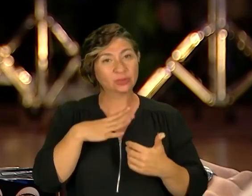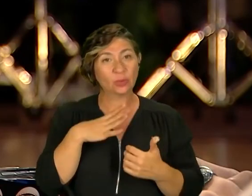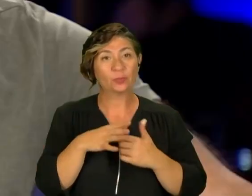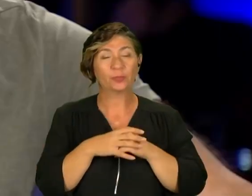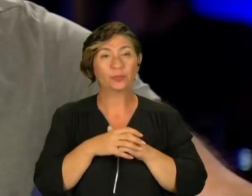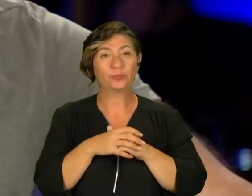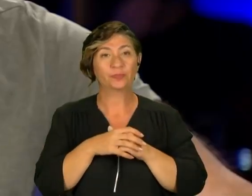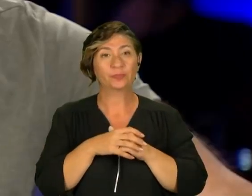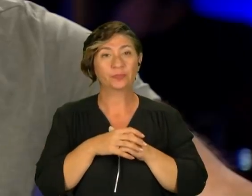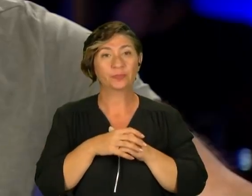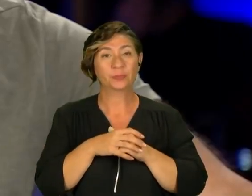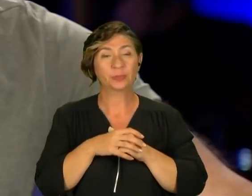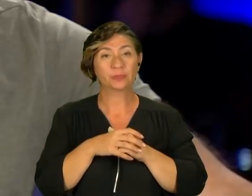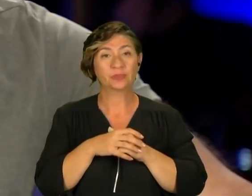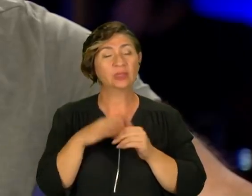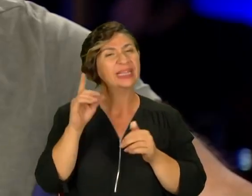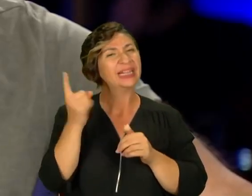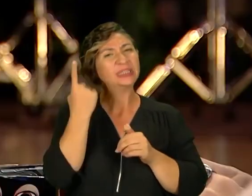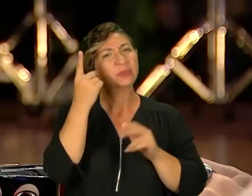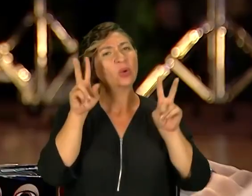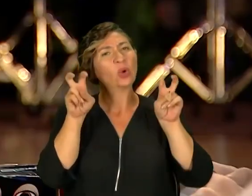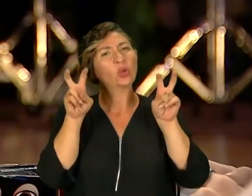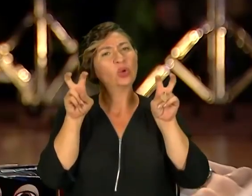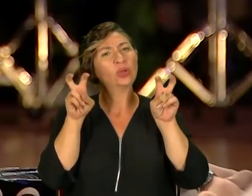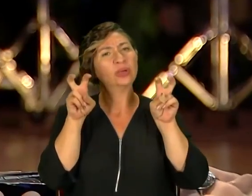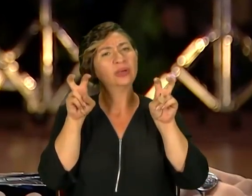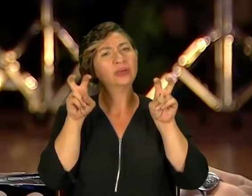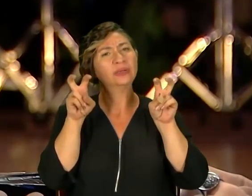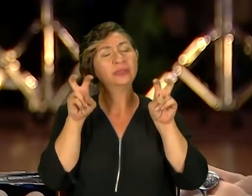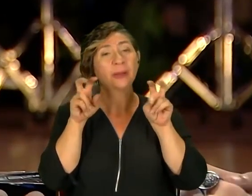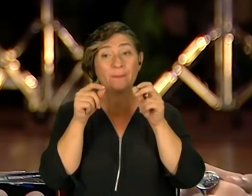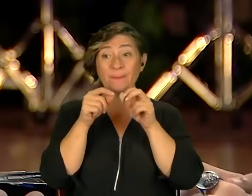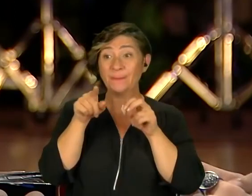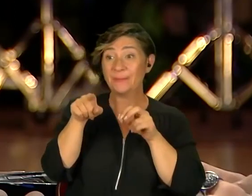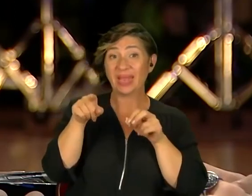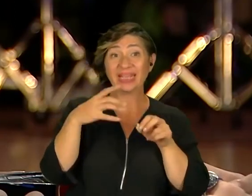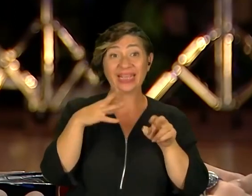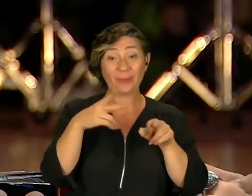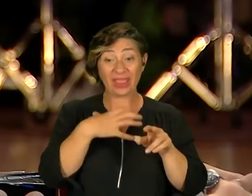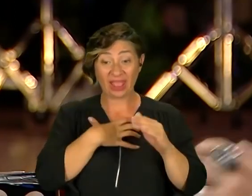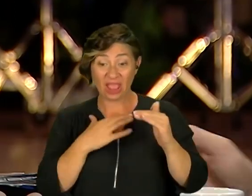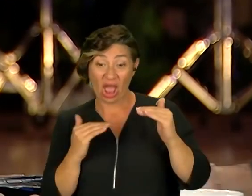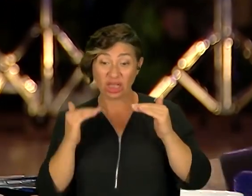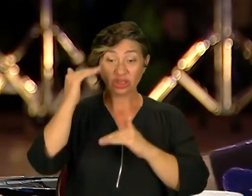istiyorum. Şey ilginç bir konu, yani Berk gibi